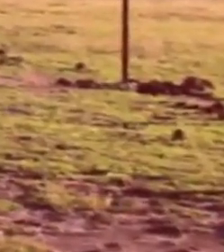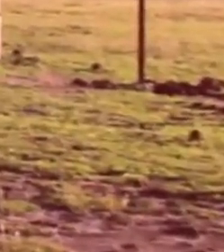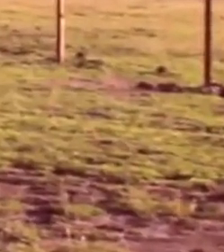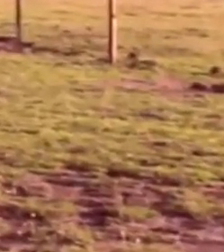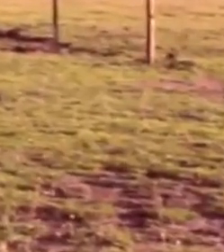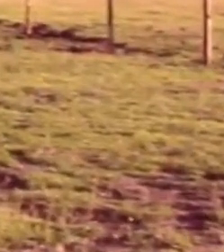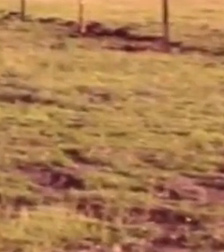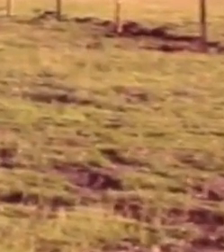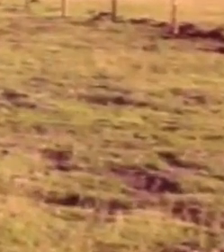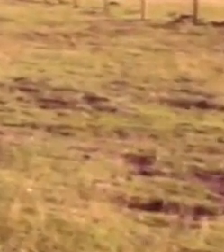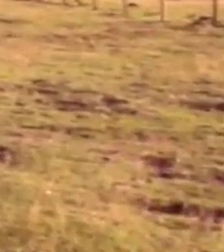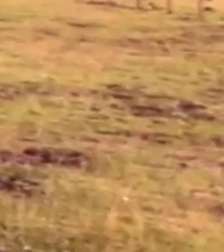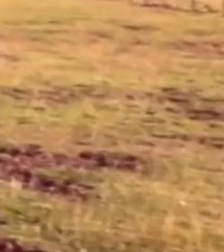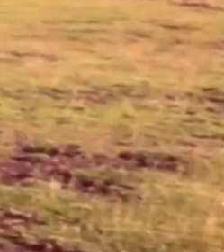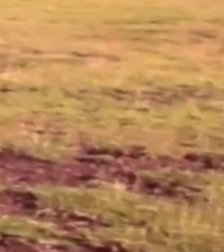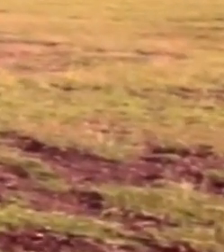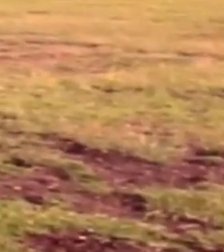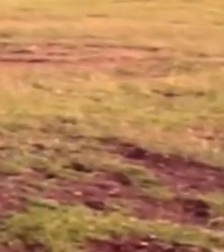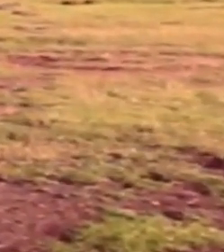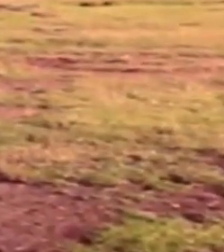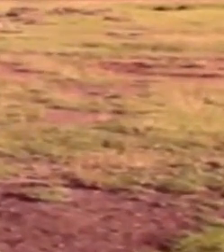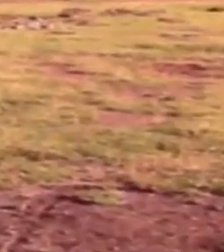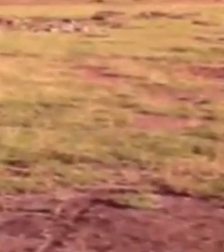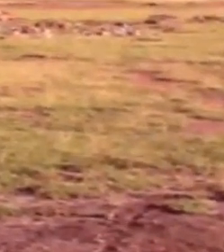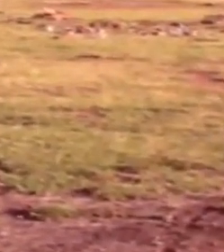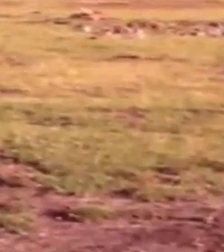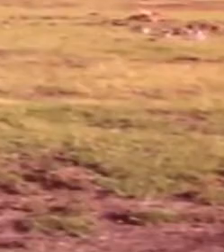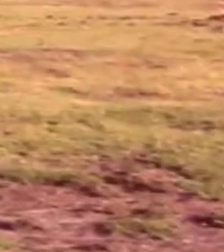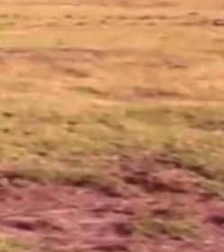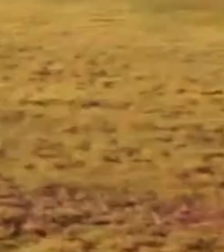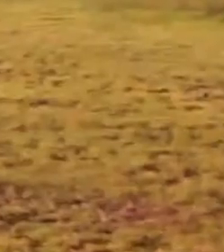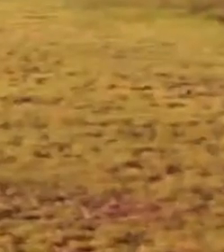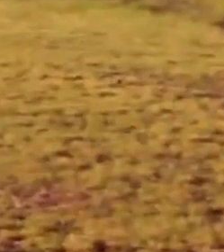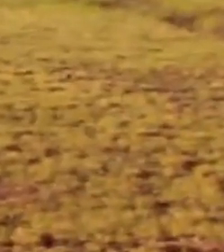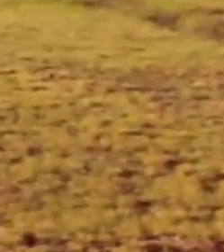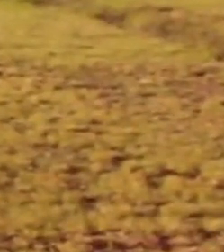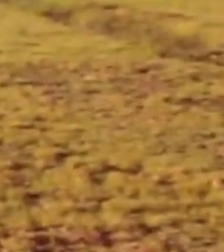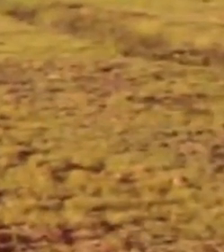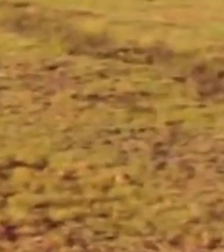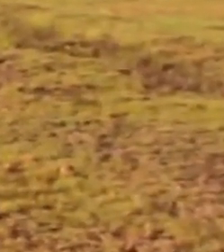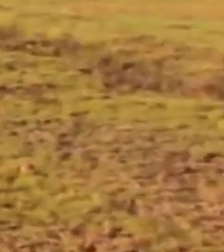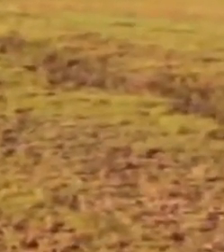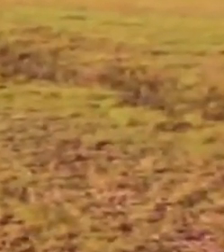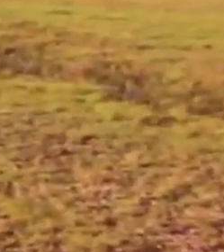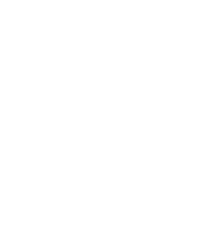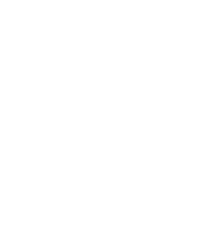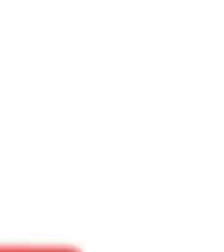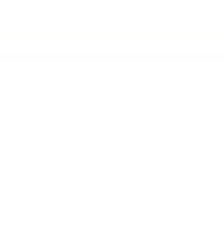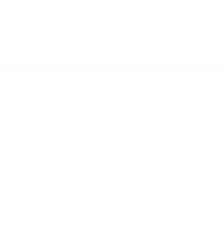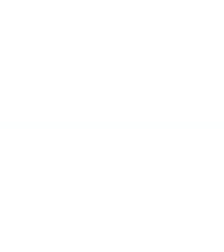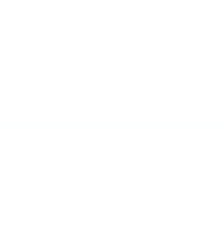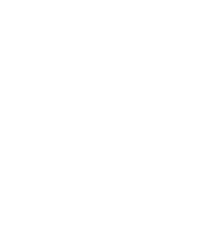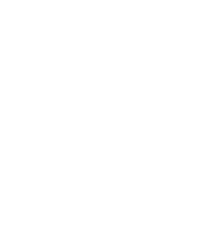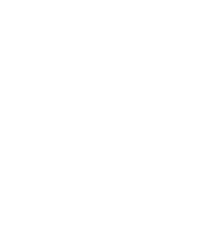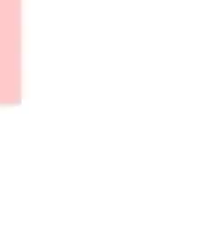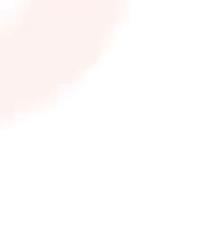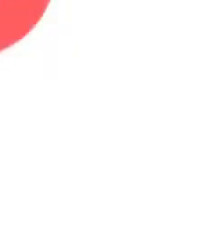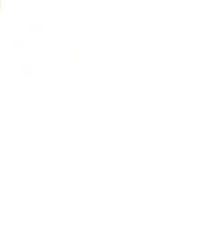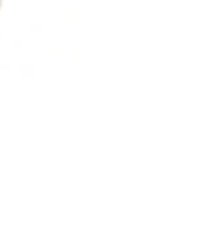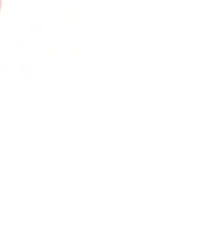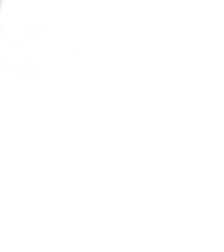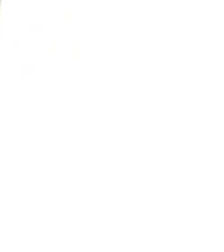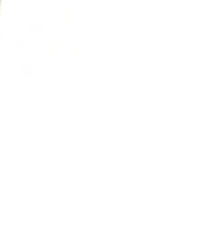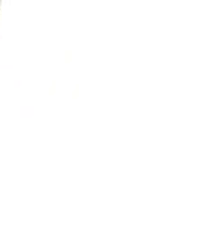Ni ukoretwo ugiceria mugunda ukeyuria niku ungiona na thogora mwega ndukareo ni mutwe ringi ni undu Ginland Housing